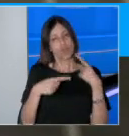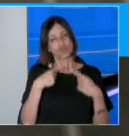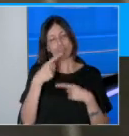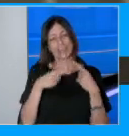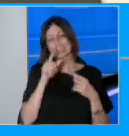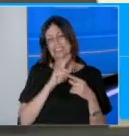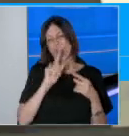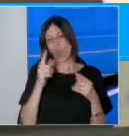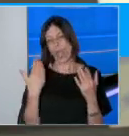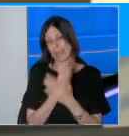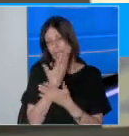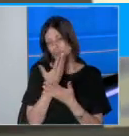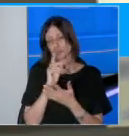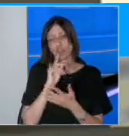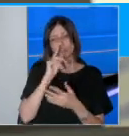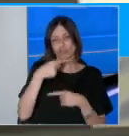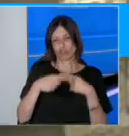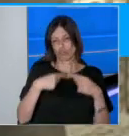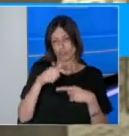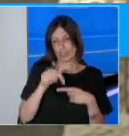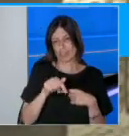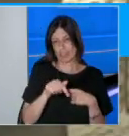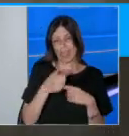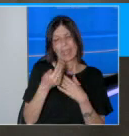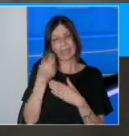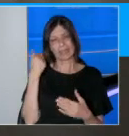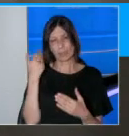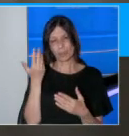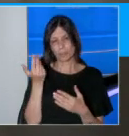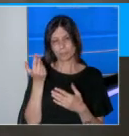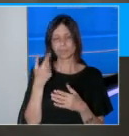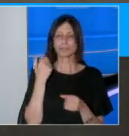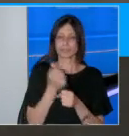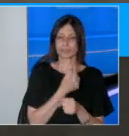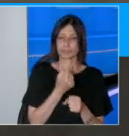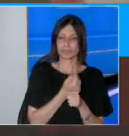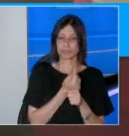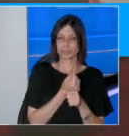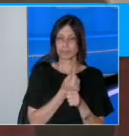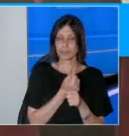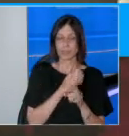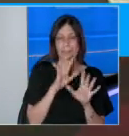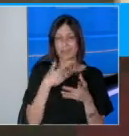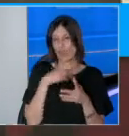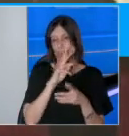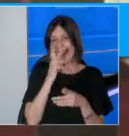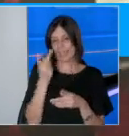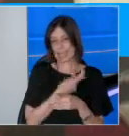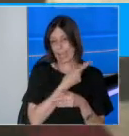חדש, כל שנה זה קורה. השנה הקדימו לעשות את מה שאנחנו לא